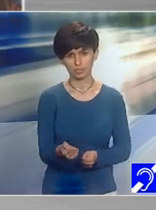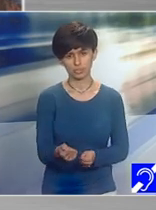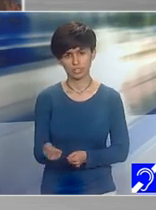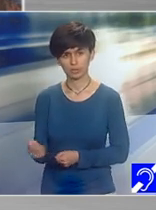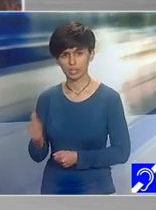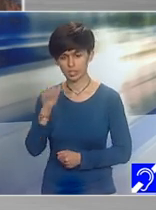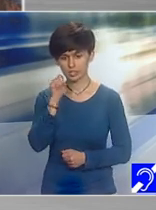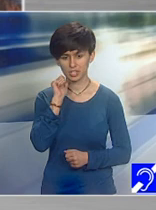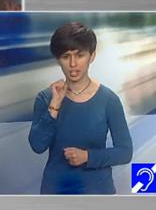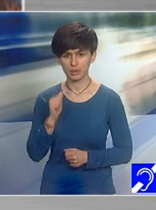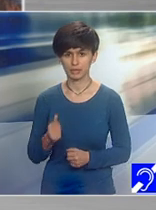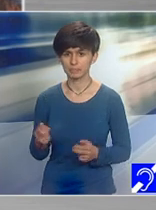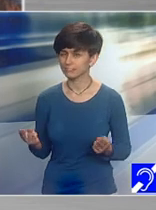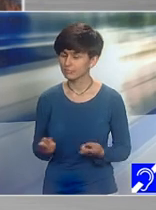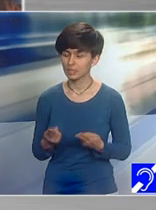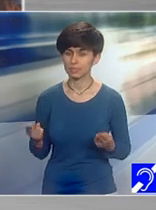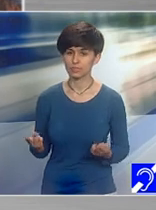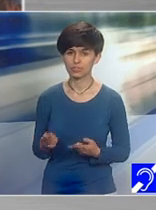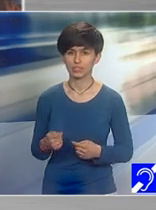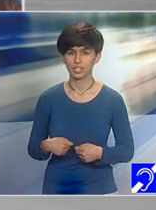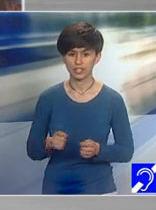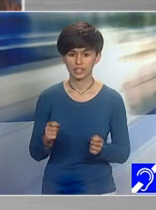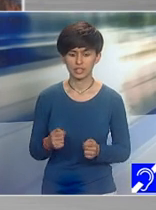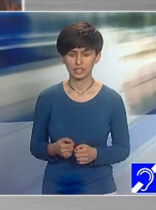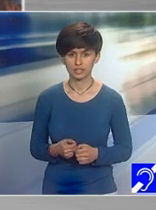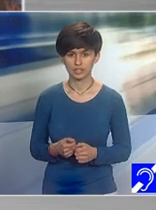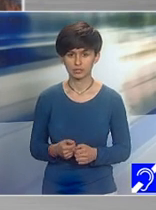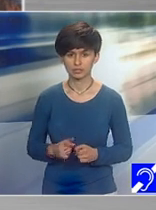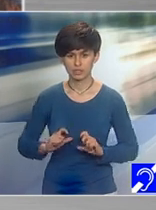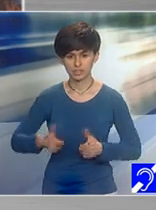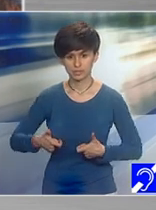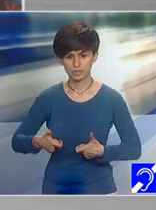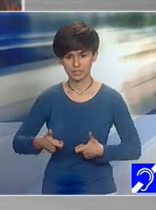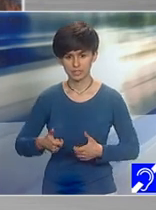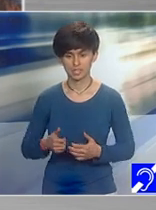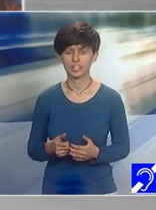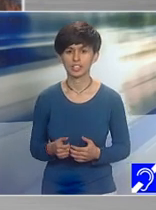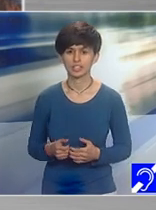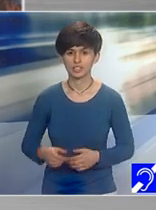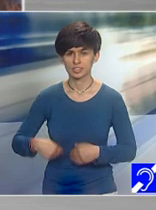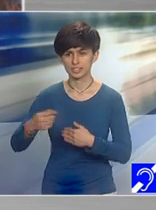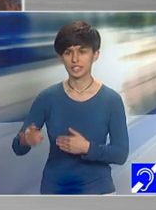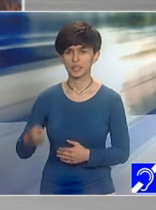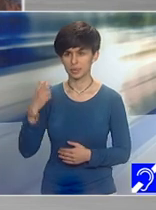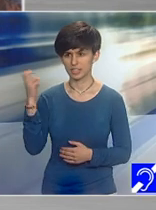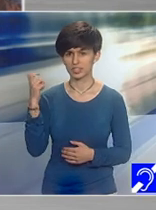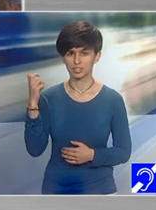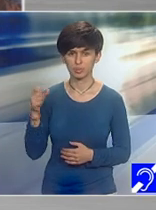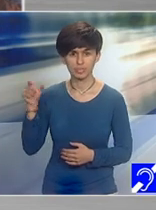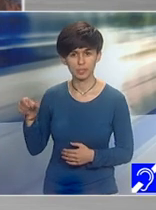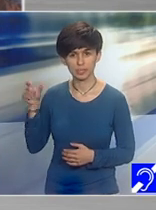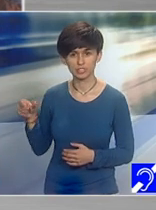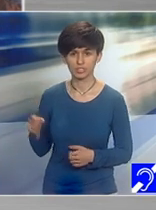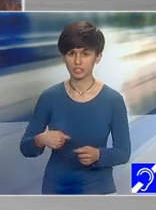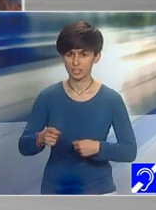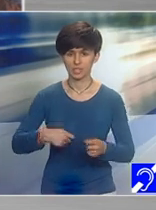ușor, ușor, la pas, toată mizeria sărea pe vitrinele celor care au acolo magazine. Cred că ei au fost foarte surprinși a doua zi